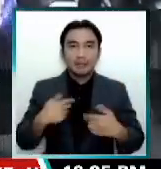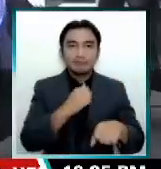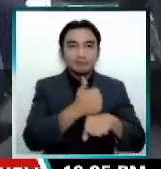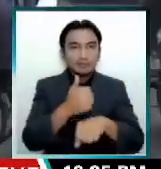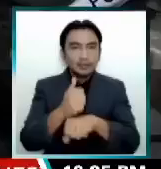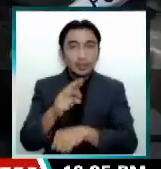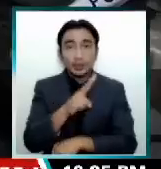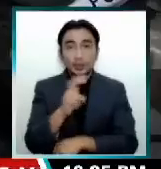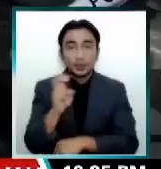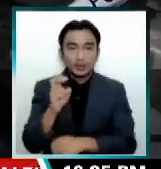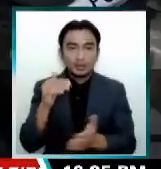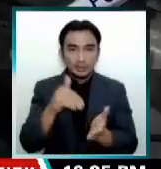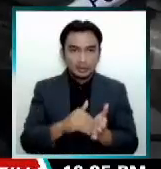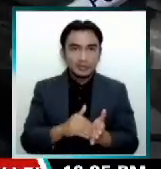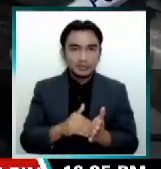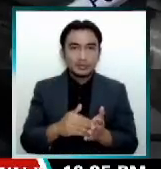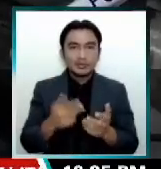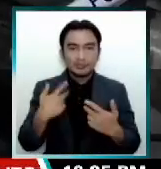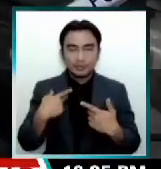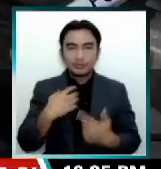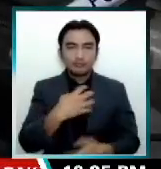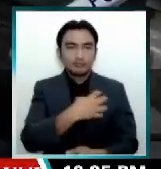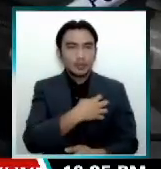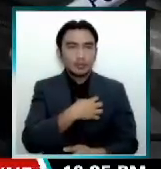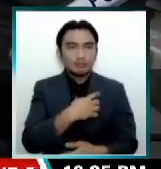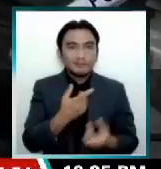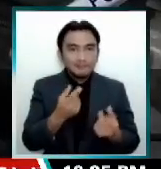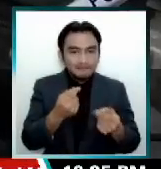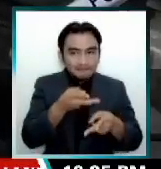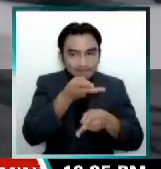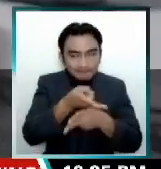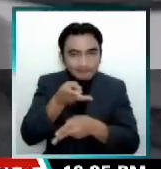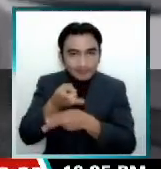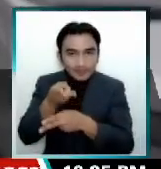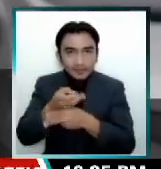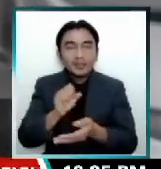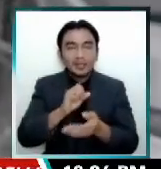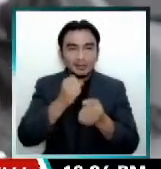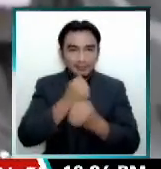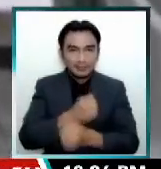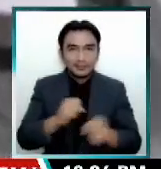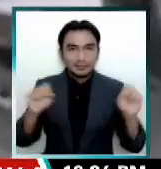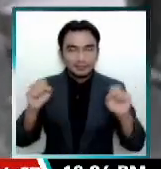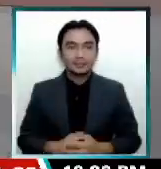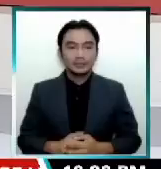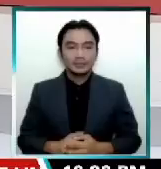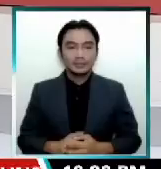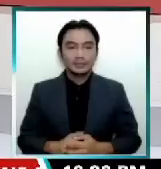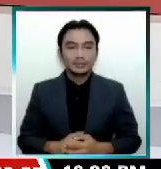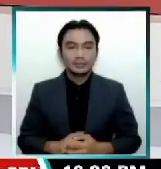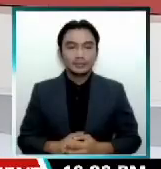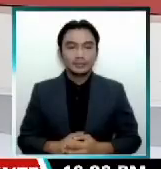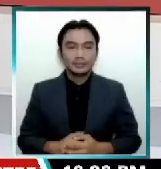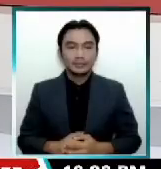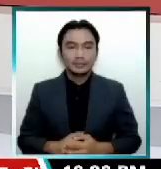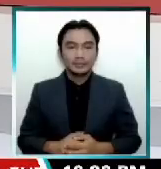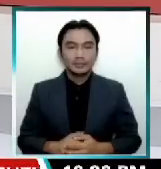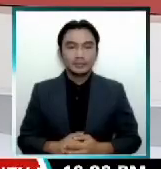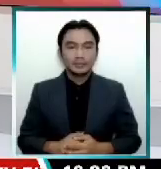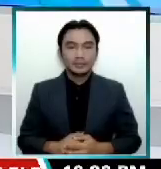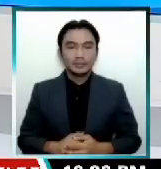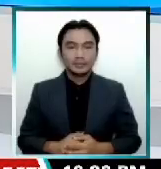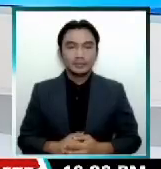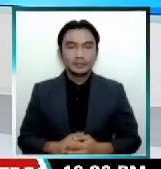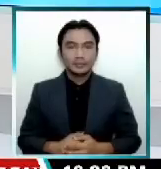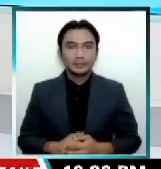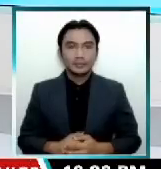200,000 personnel ang PNP para masigurong ligtas ang publiko sa Christmas season. Tigil muna ang